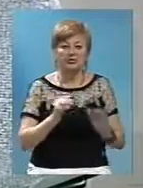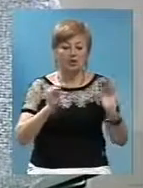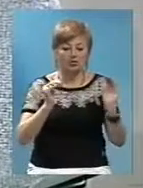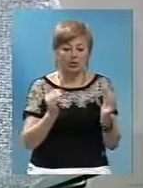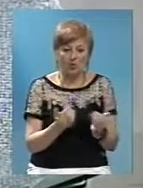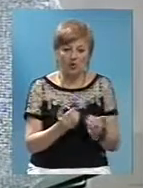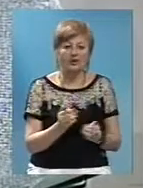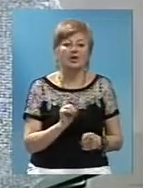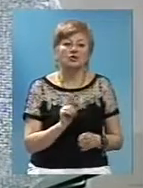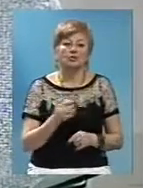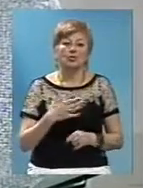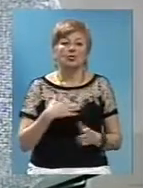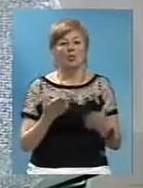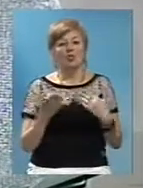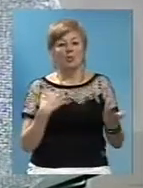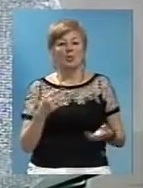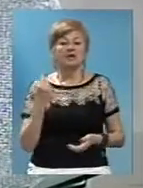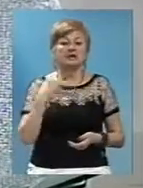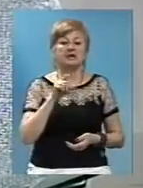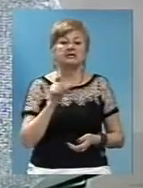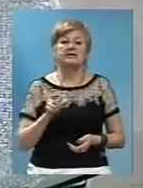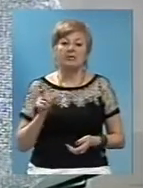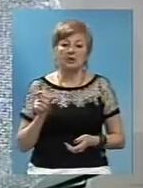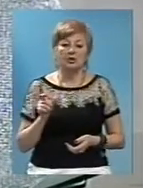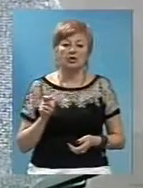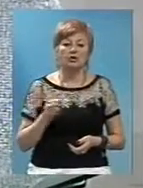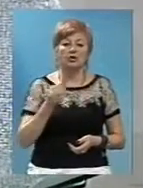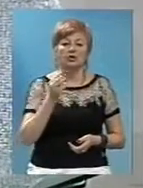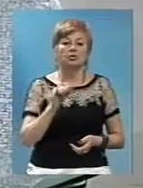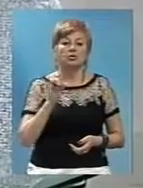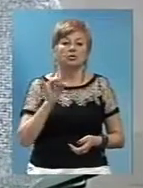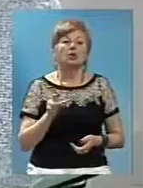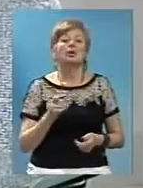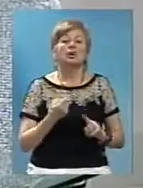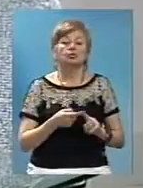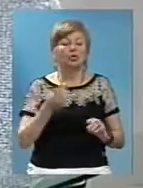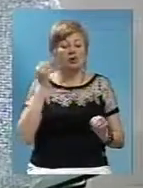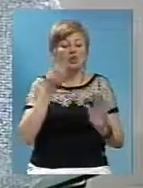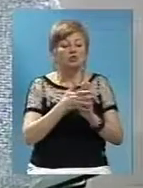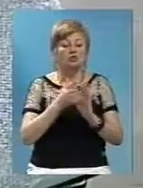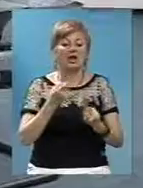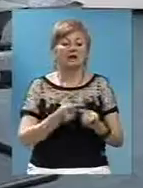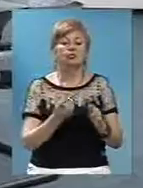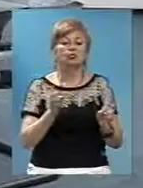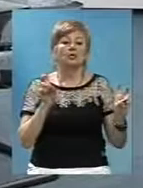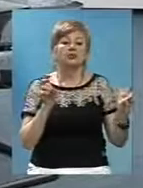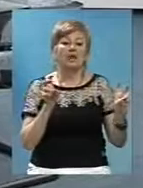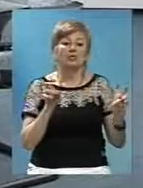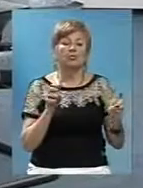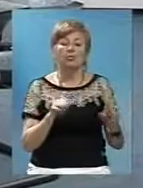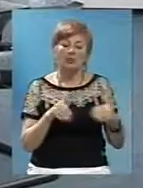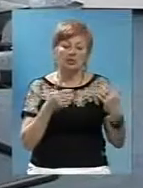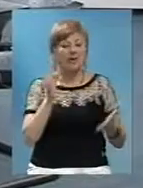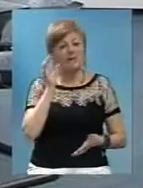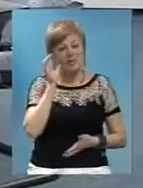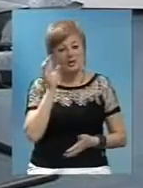фрагмент, але ми поспілкувалися з запорізьким істориком Юрієм Щуром, який вивчає цю тему, і пропоную послухати його і